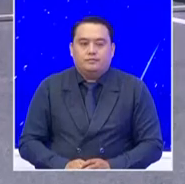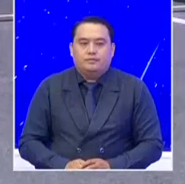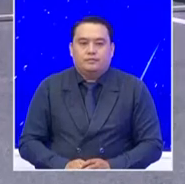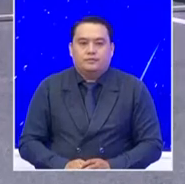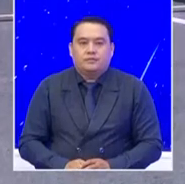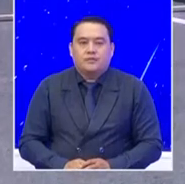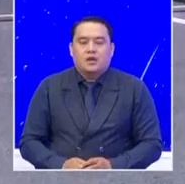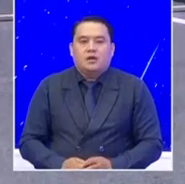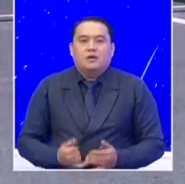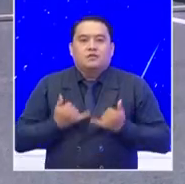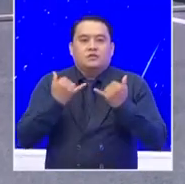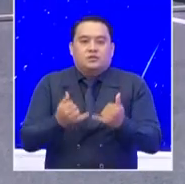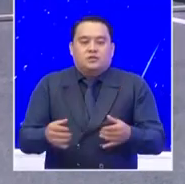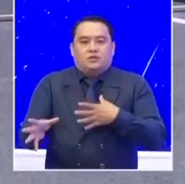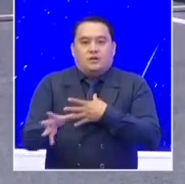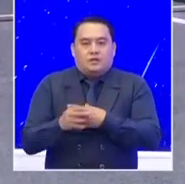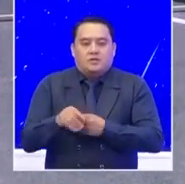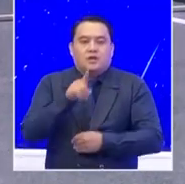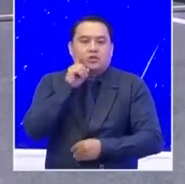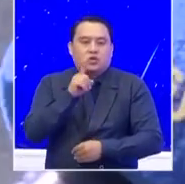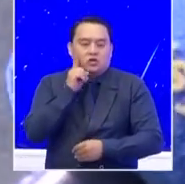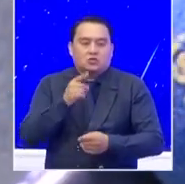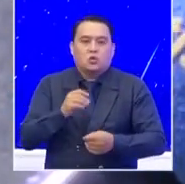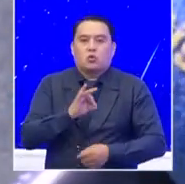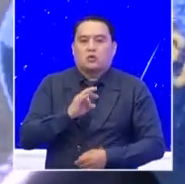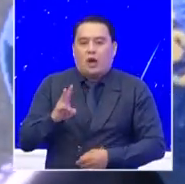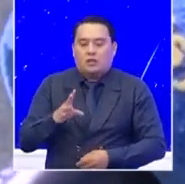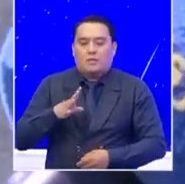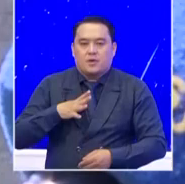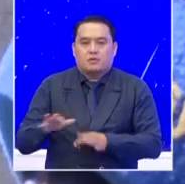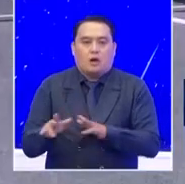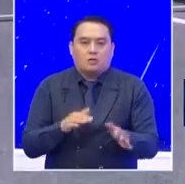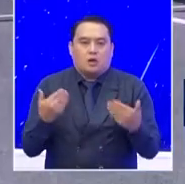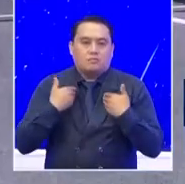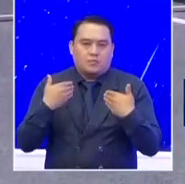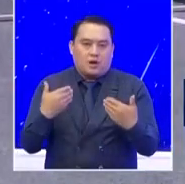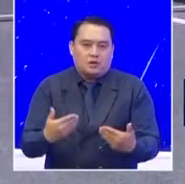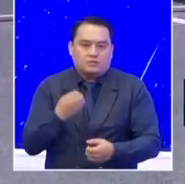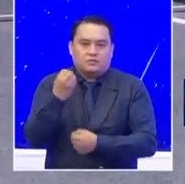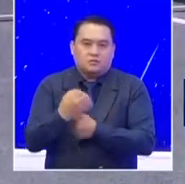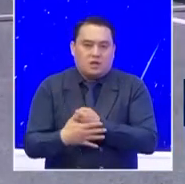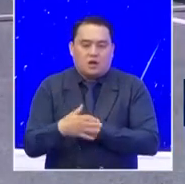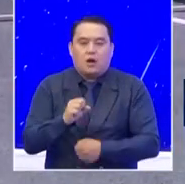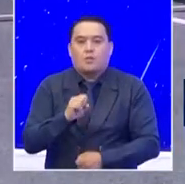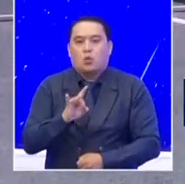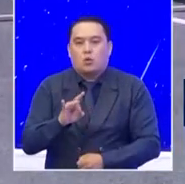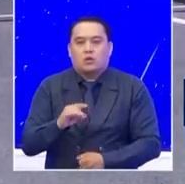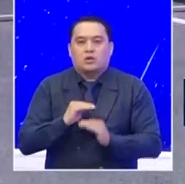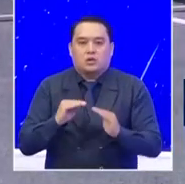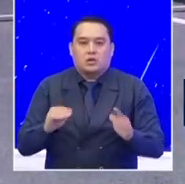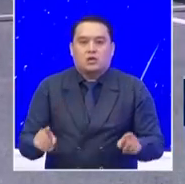В честь этого дня мы совместно с молодежным крылом «Жас-Отан» организовали несколько акций. Поздравили детишек центра «Камкор», а также